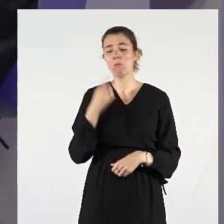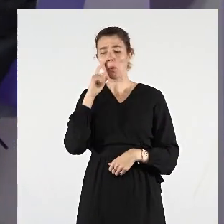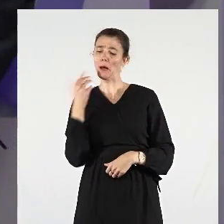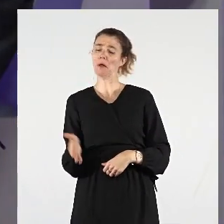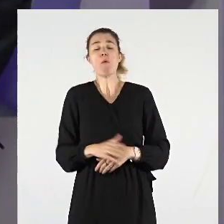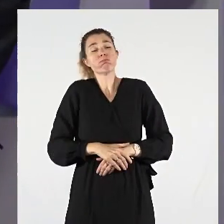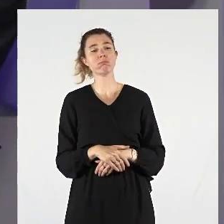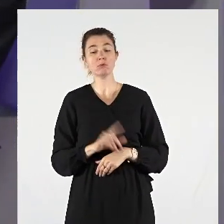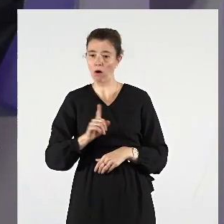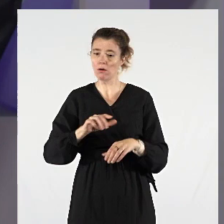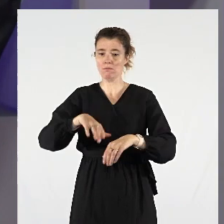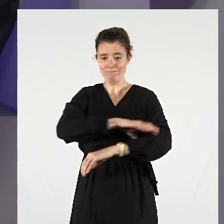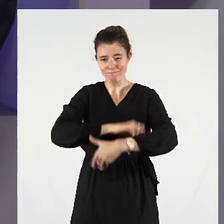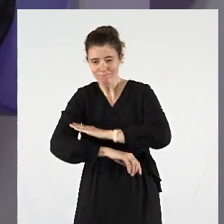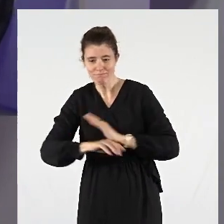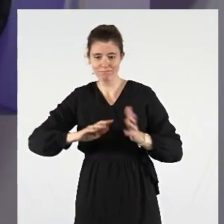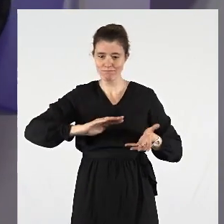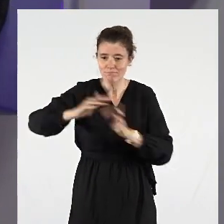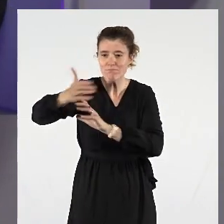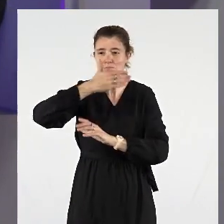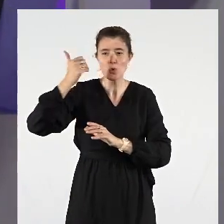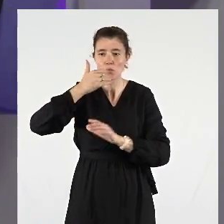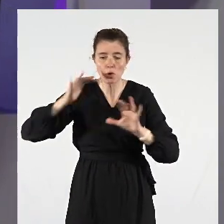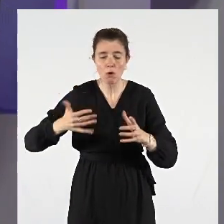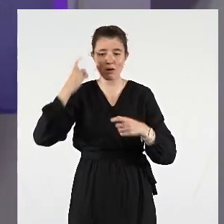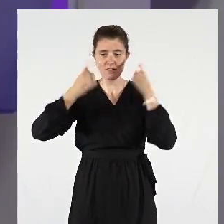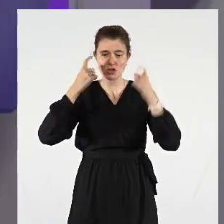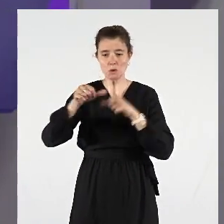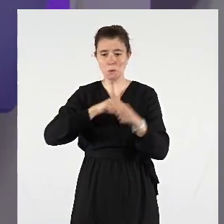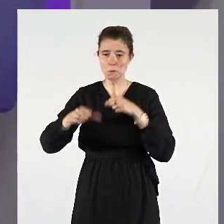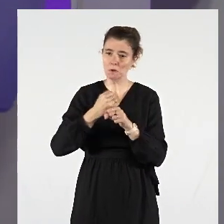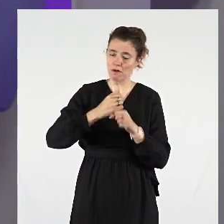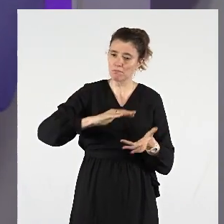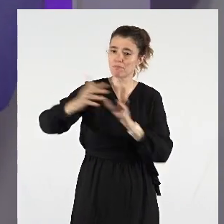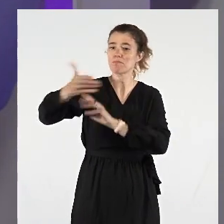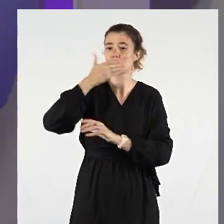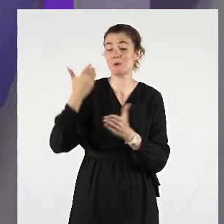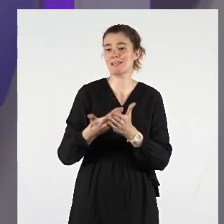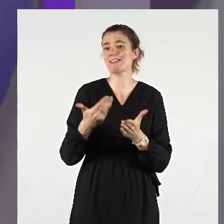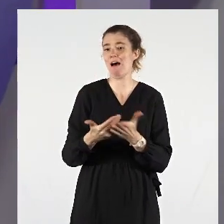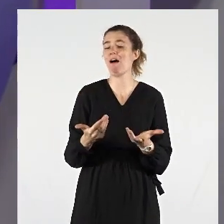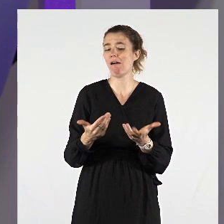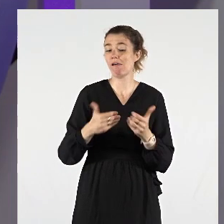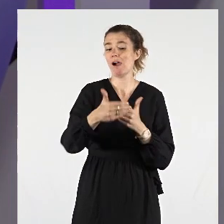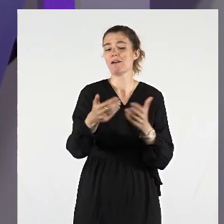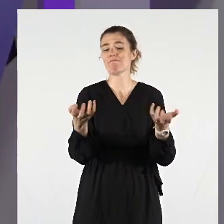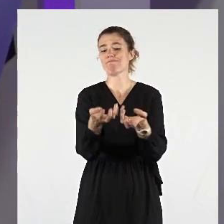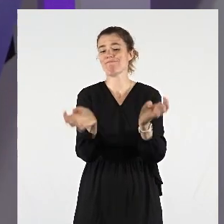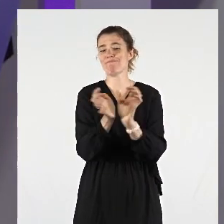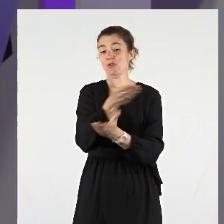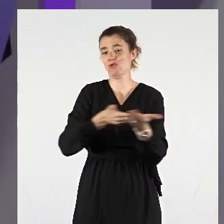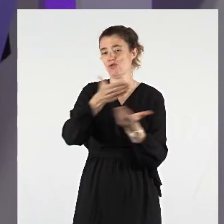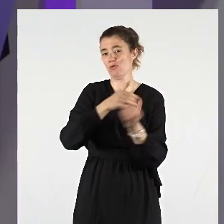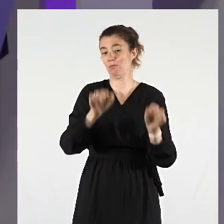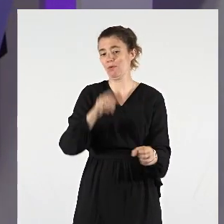pour pouvoir améliorer les conditions de travail et la situation? Et ça, c'est vraiment la question qui va sans doute nous intéresser lors de cette table ronde, puisque c'est comment